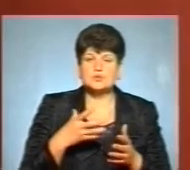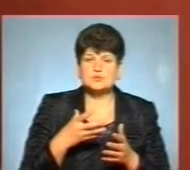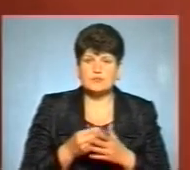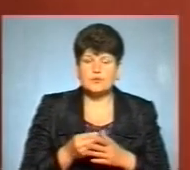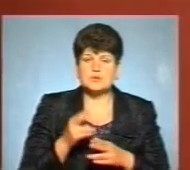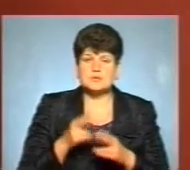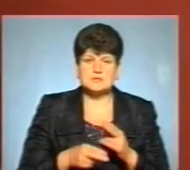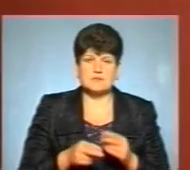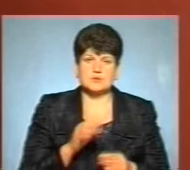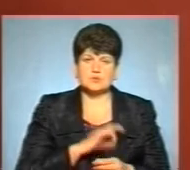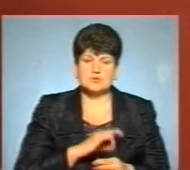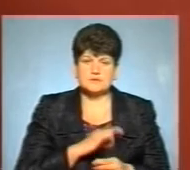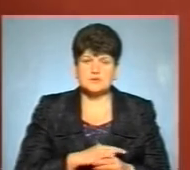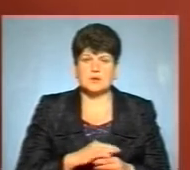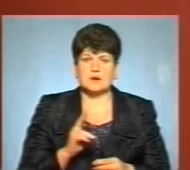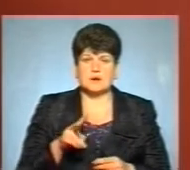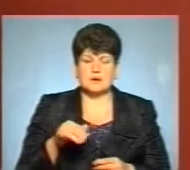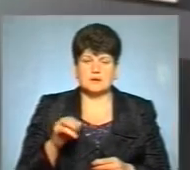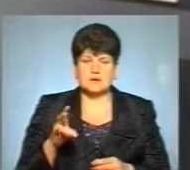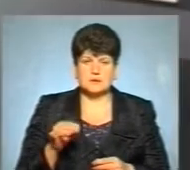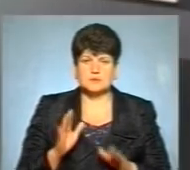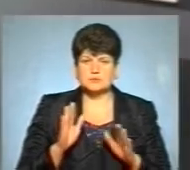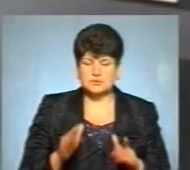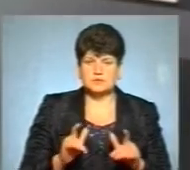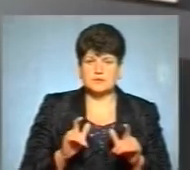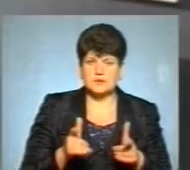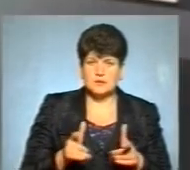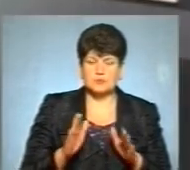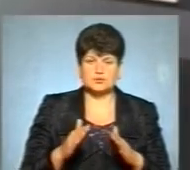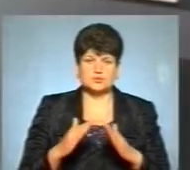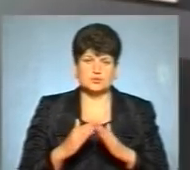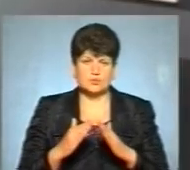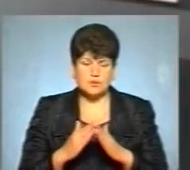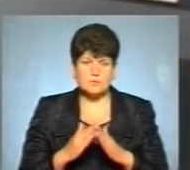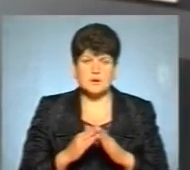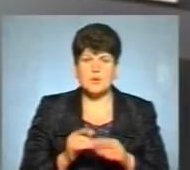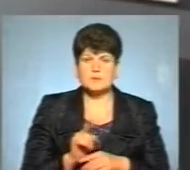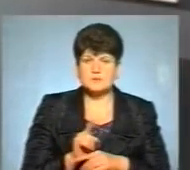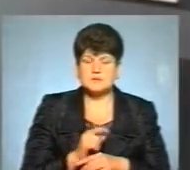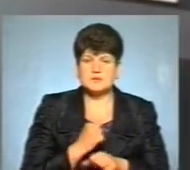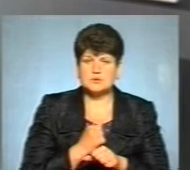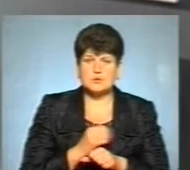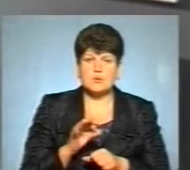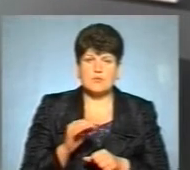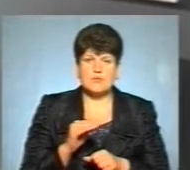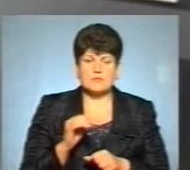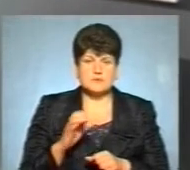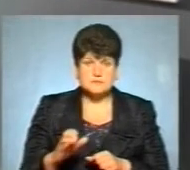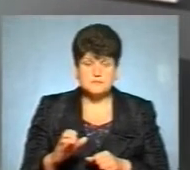кінцевого споживача, до клієнта, будучи в карантині чи будучи вдома. Оптимізація роботи з офісом.